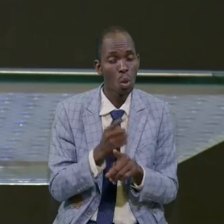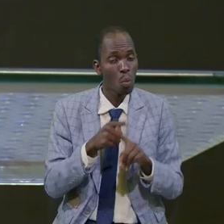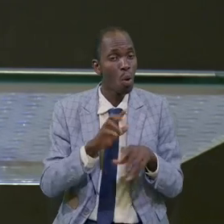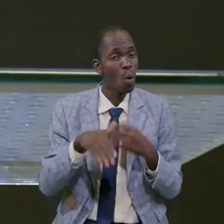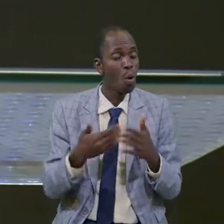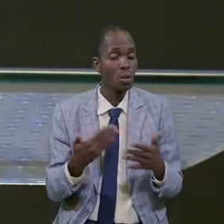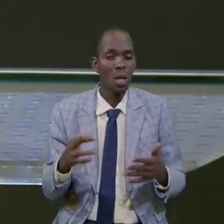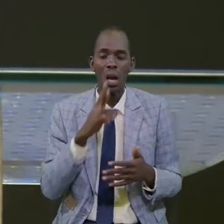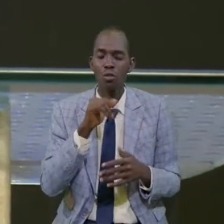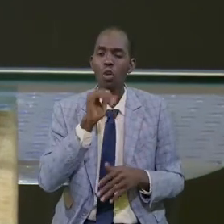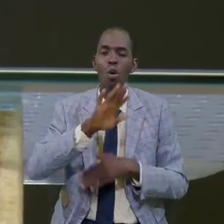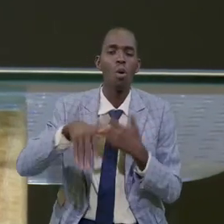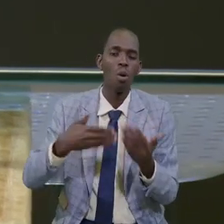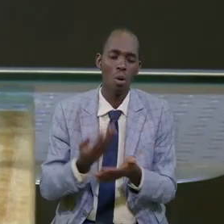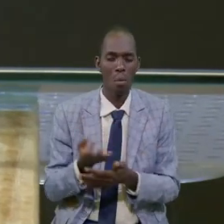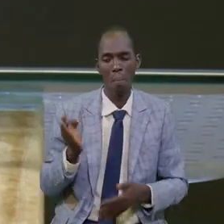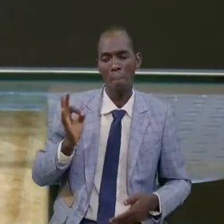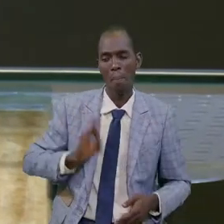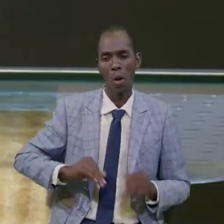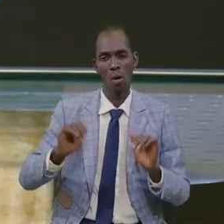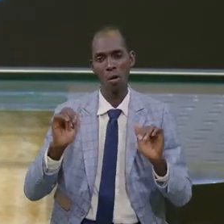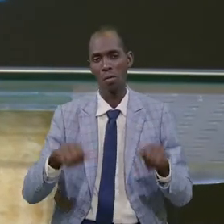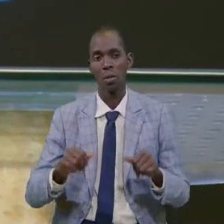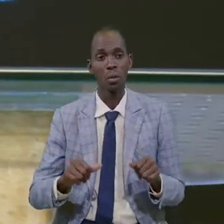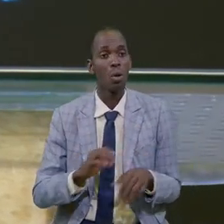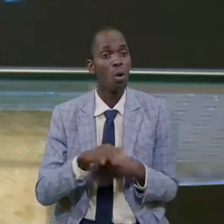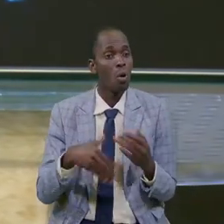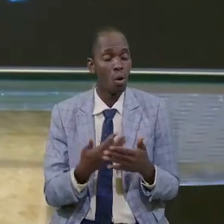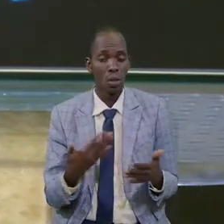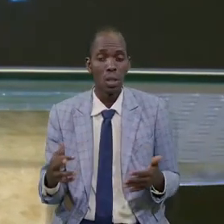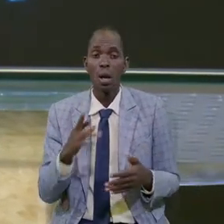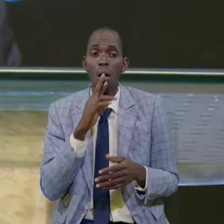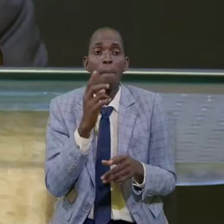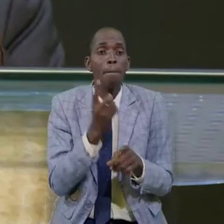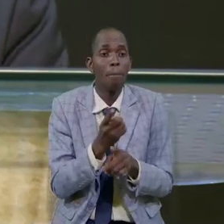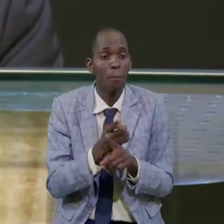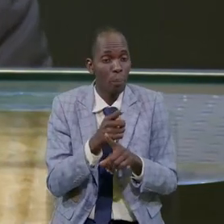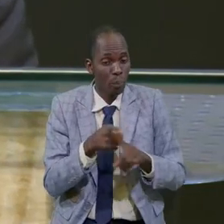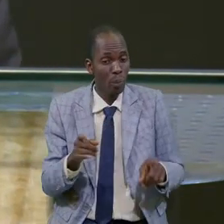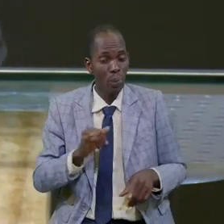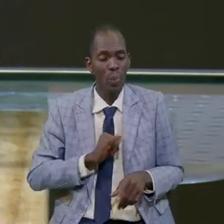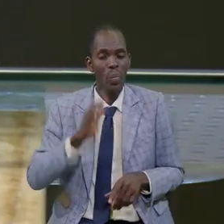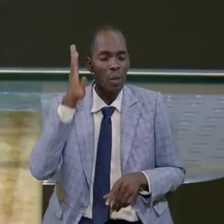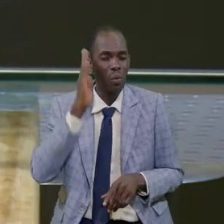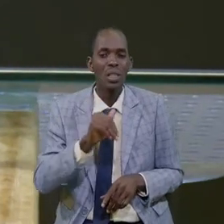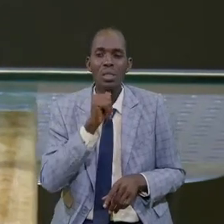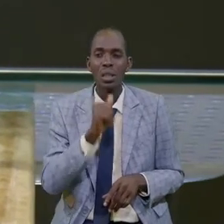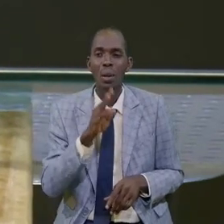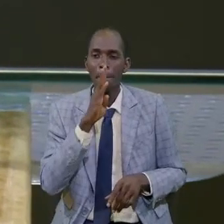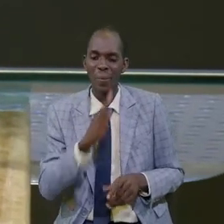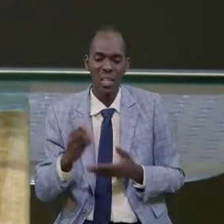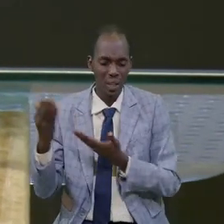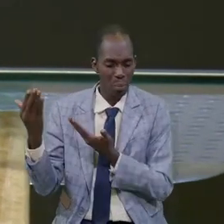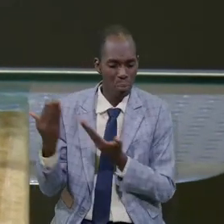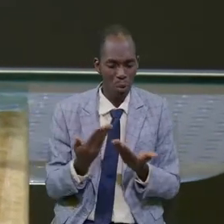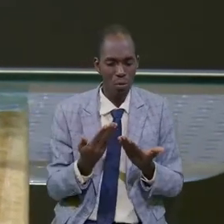utile. Tout m'est permis, mais je ne me laisserai